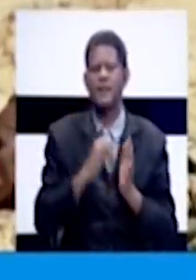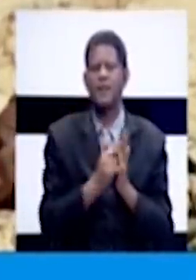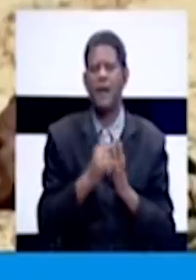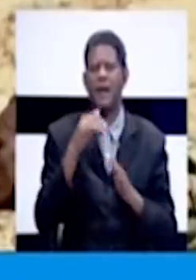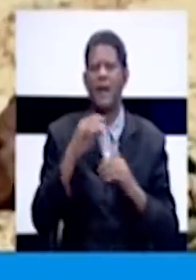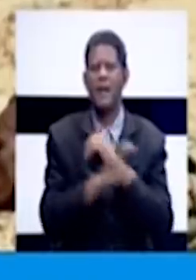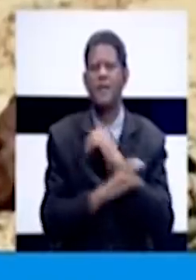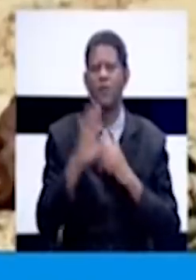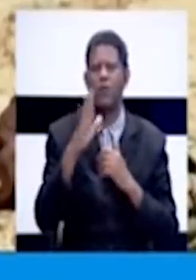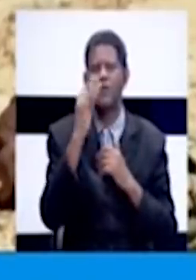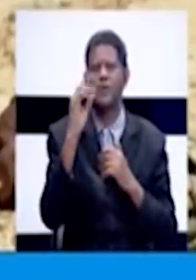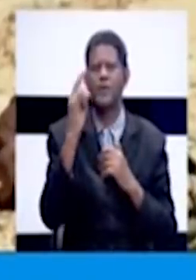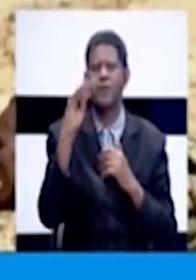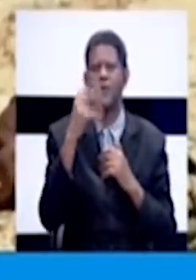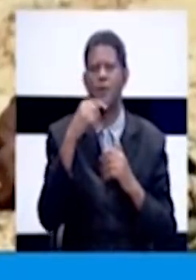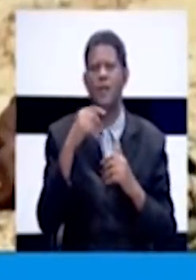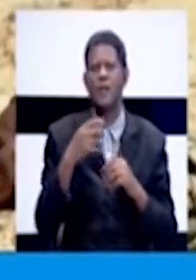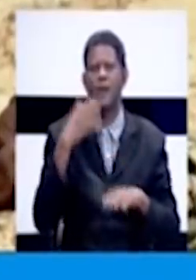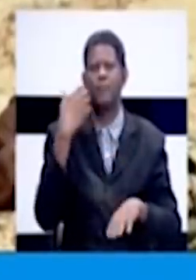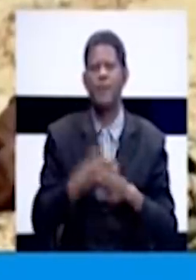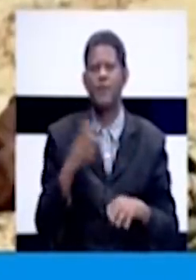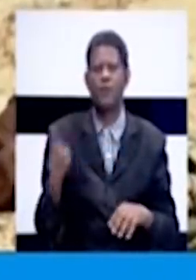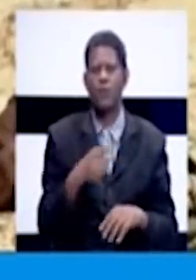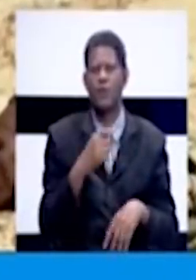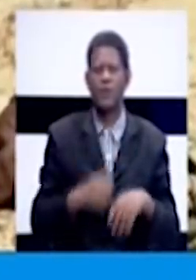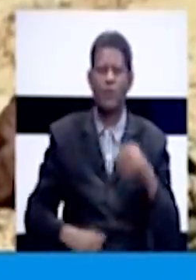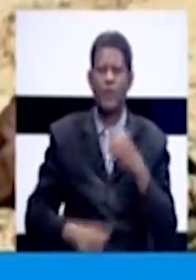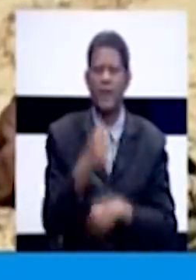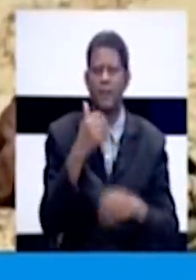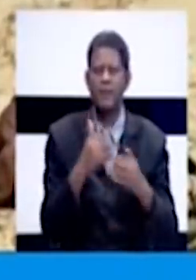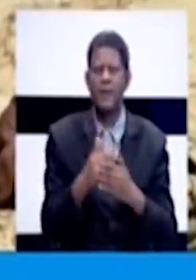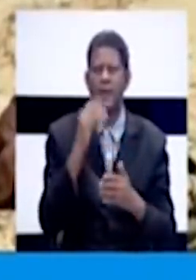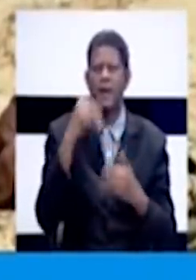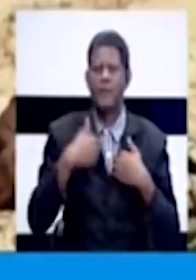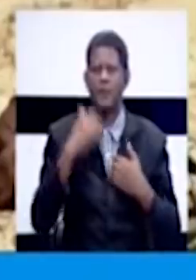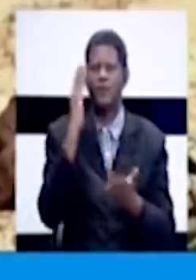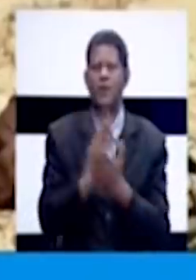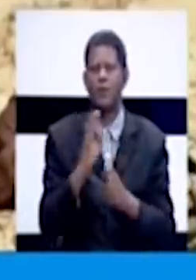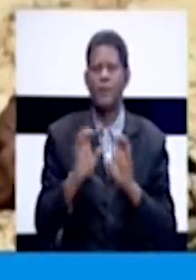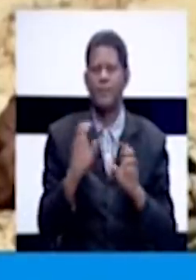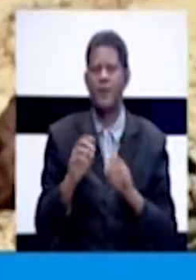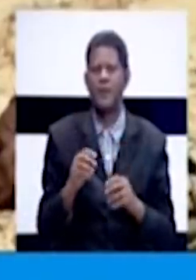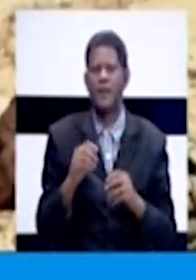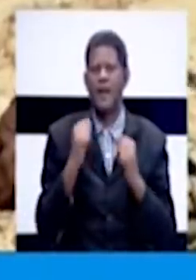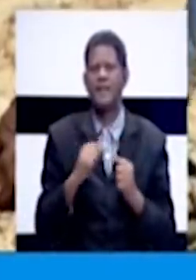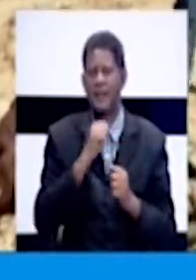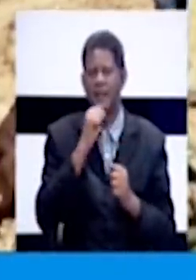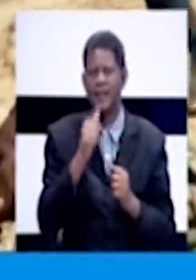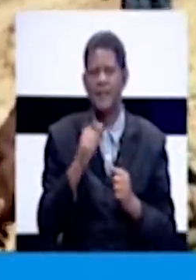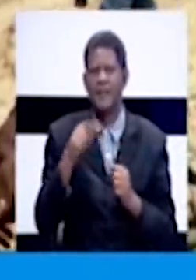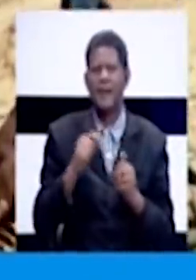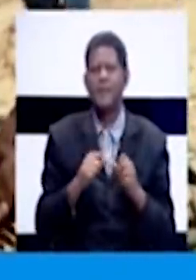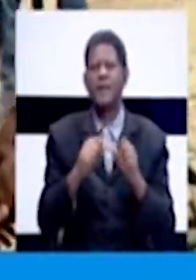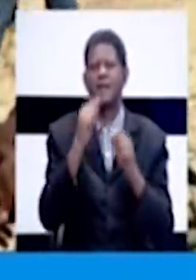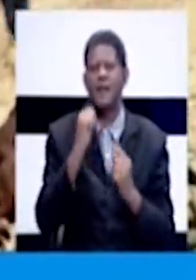جوزمو كابي خفتني أزخنة طقعت بس إحنا تسألعي. أبزلو تطوك بالمقبر اليوم أي كئلن كابزي